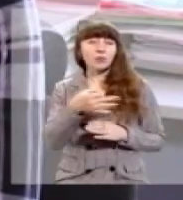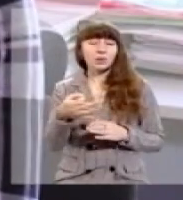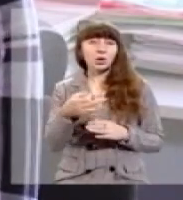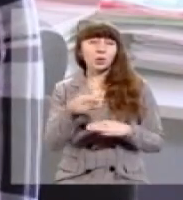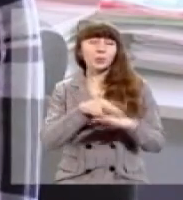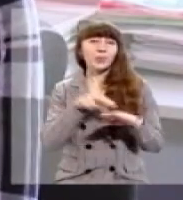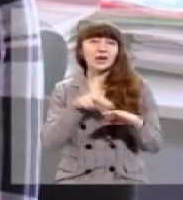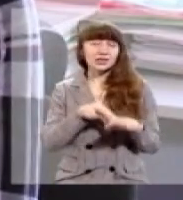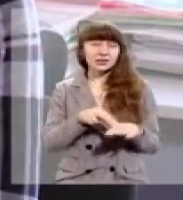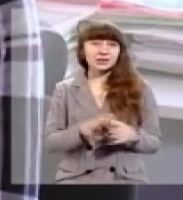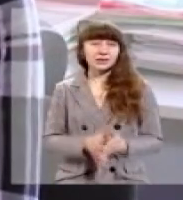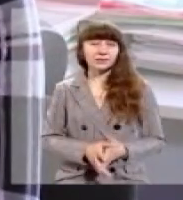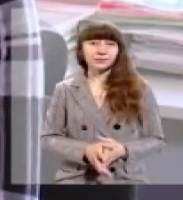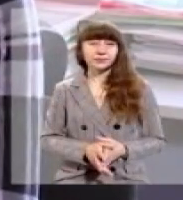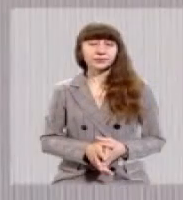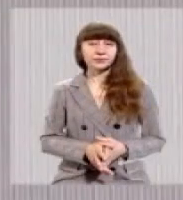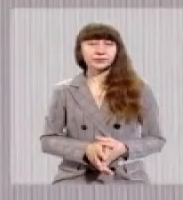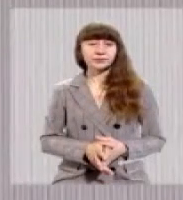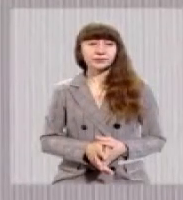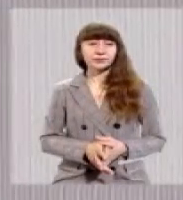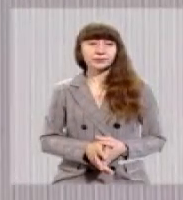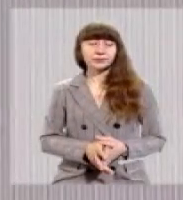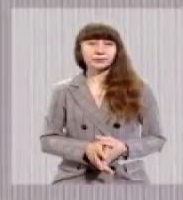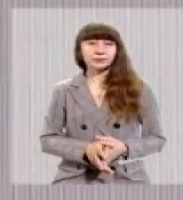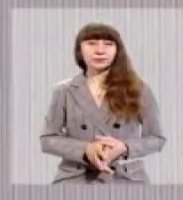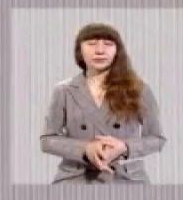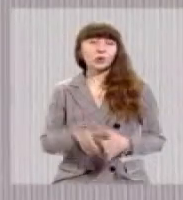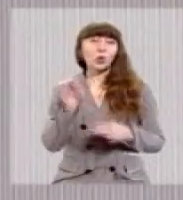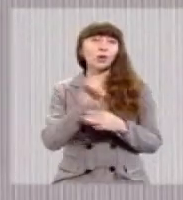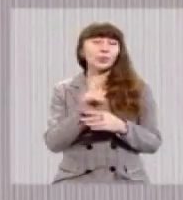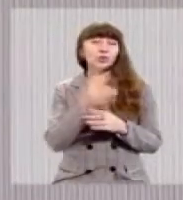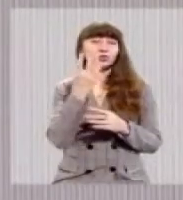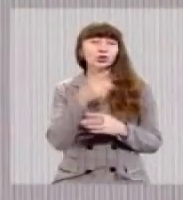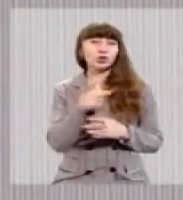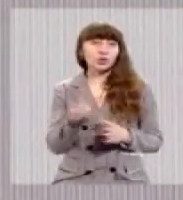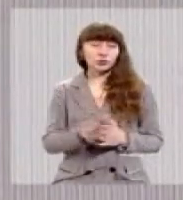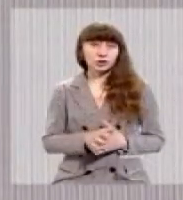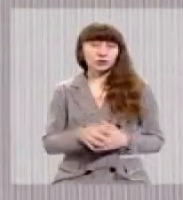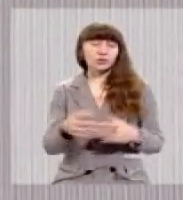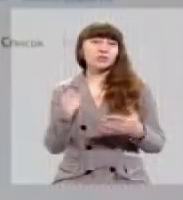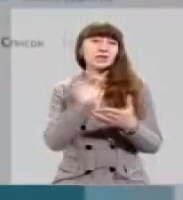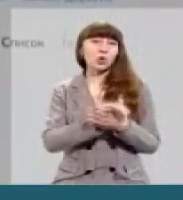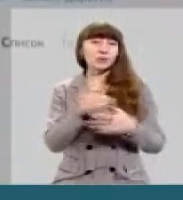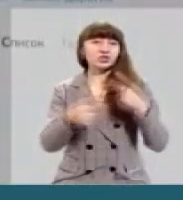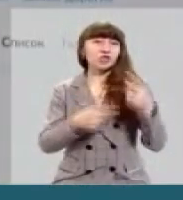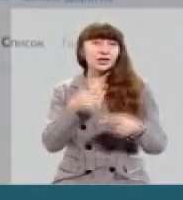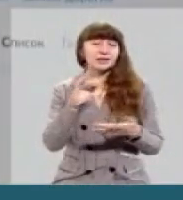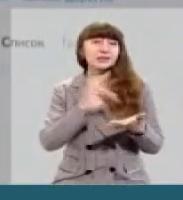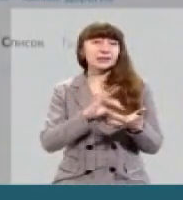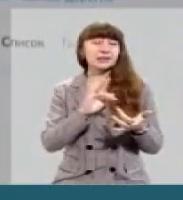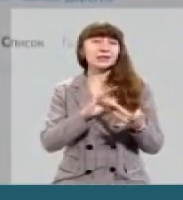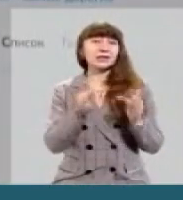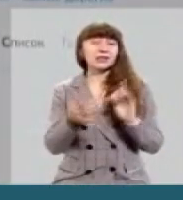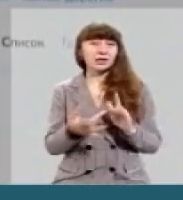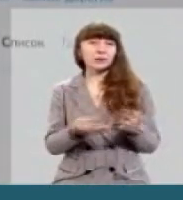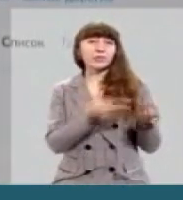қақпанына түсіріп үлгерген. Алаяқ мына схема бойынша әрекет еткен. Қыздар мен әлеуметтік желі арқылы әртүрлі есіммен танысып, диалог барысында олардың сеніміне